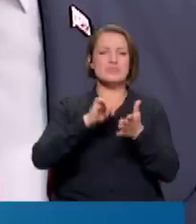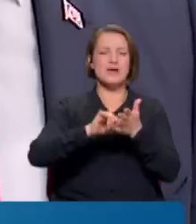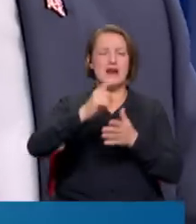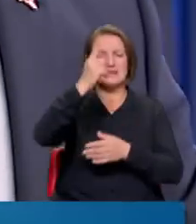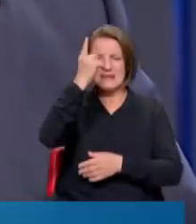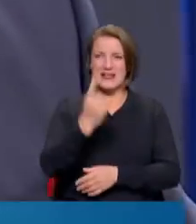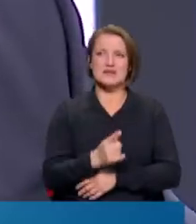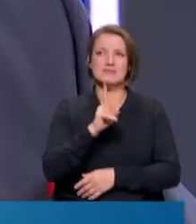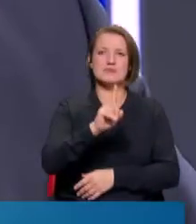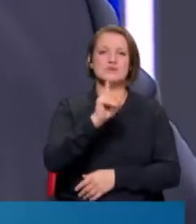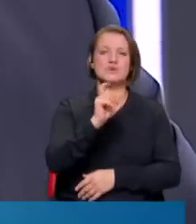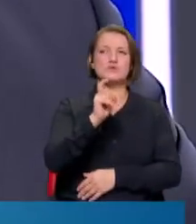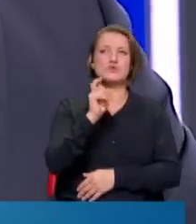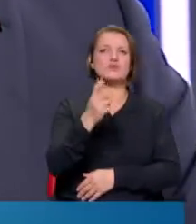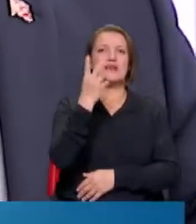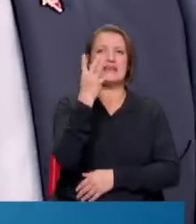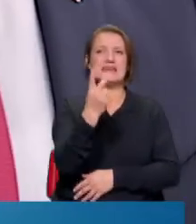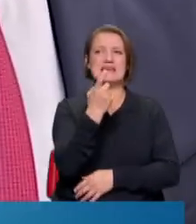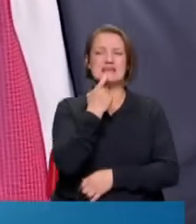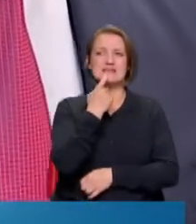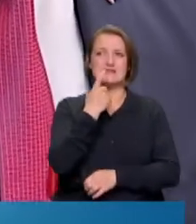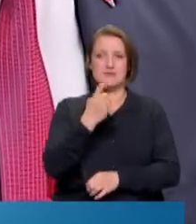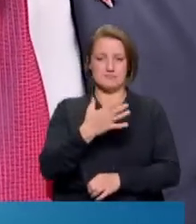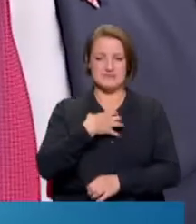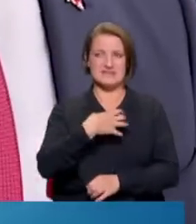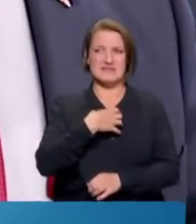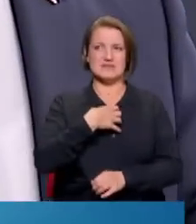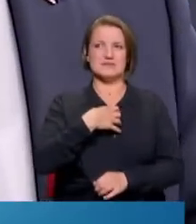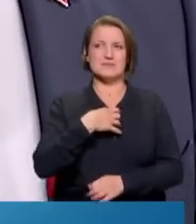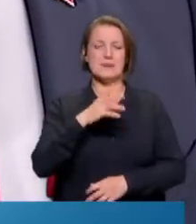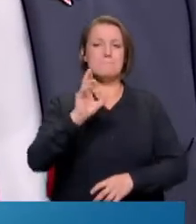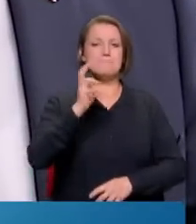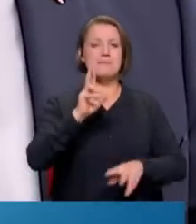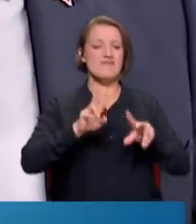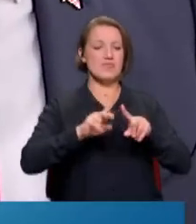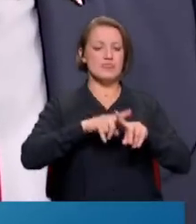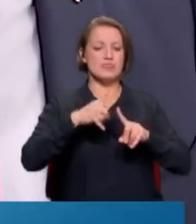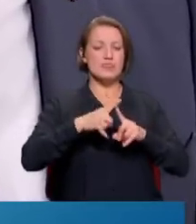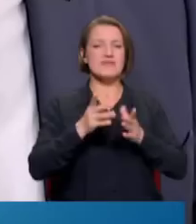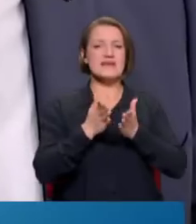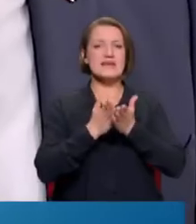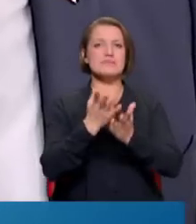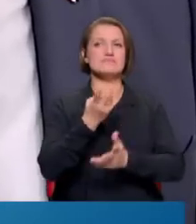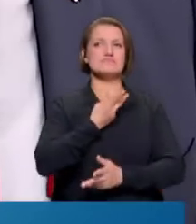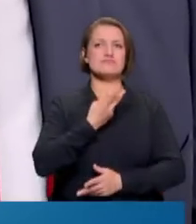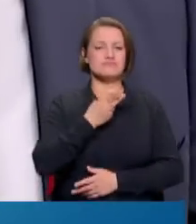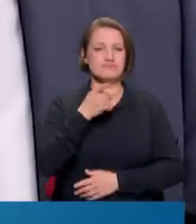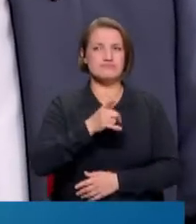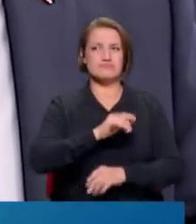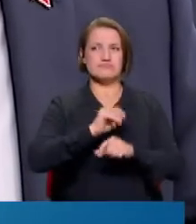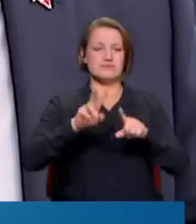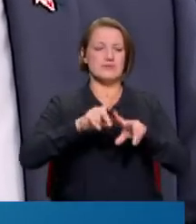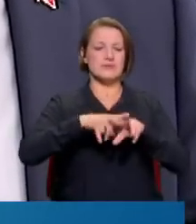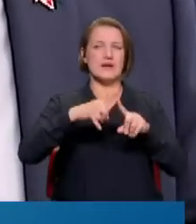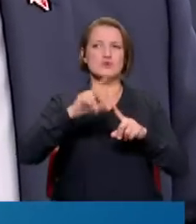ilktir 1992'de Eee bizim muavenet adlı gemimizi bombaladılar be şehidimiz O da NATO